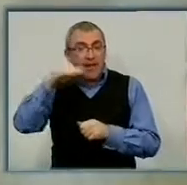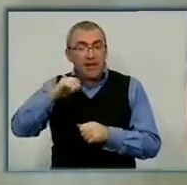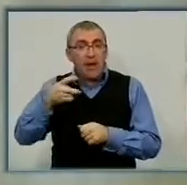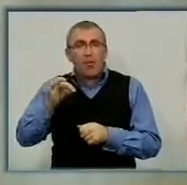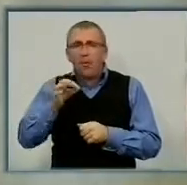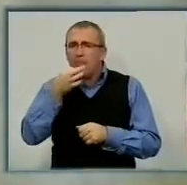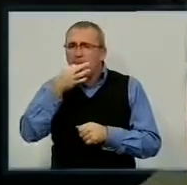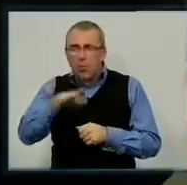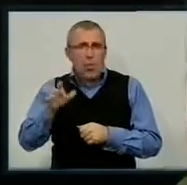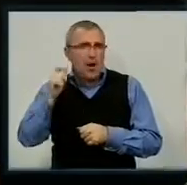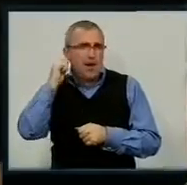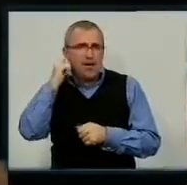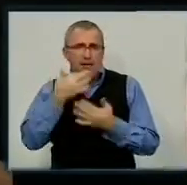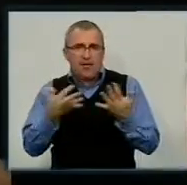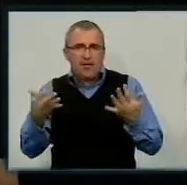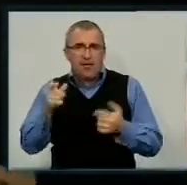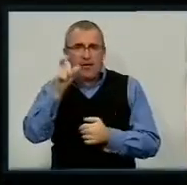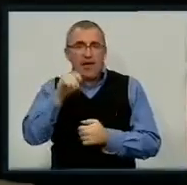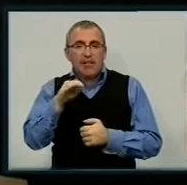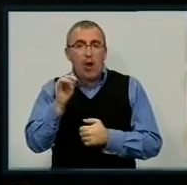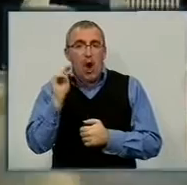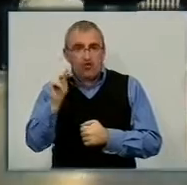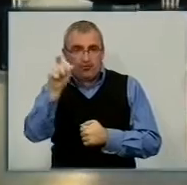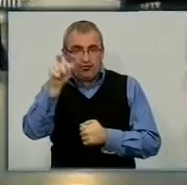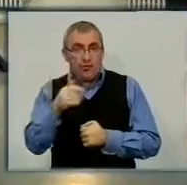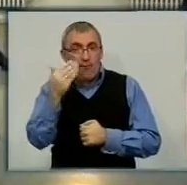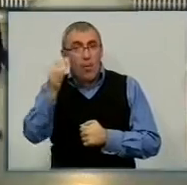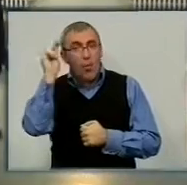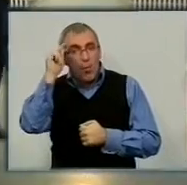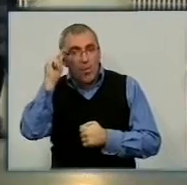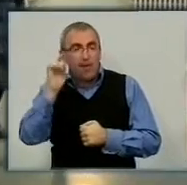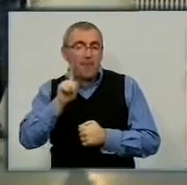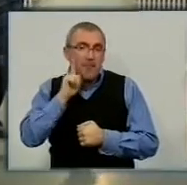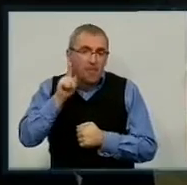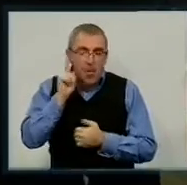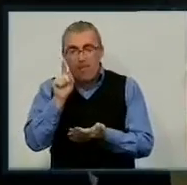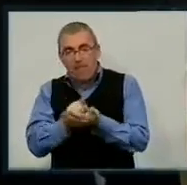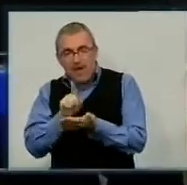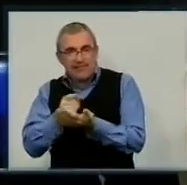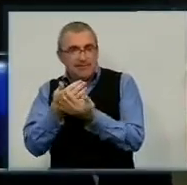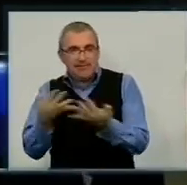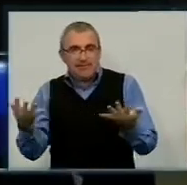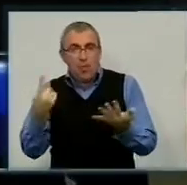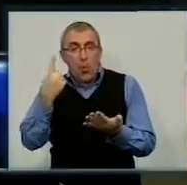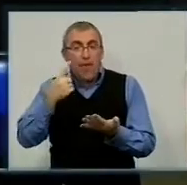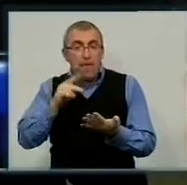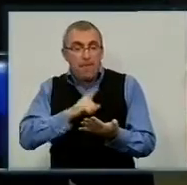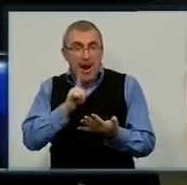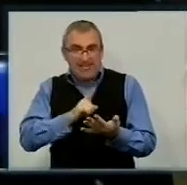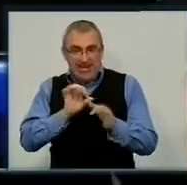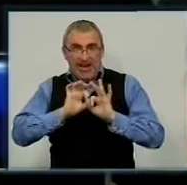можна в будь-якому віці вважає хореограф Юрій Ткач серед його учнів і підлітки і пенсіонери за один майстер-класс ну Точно может